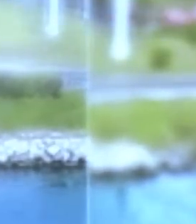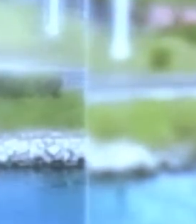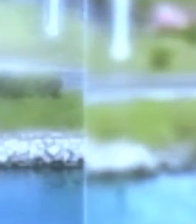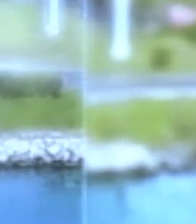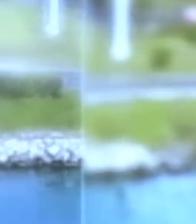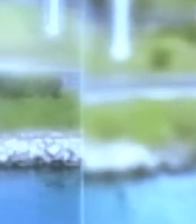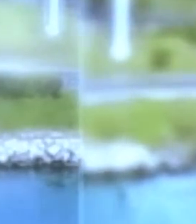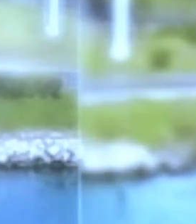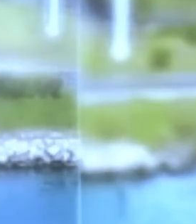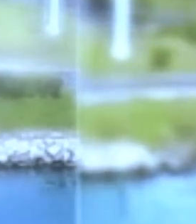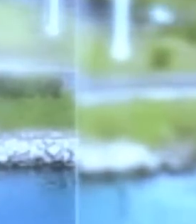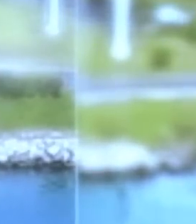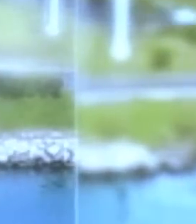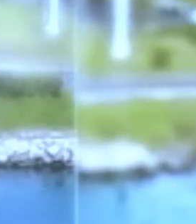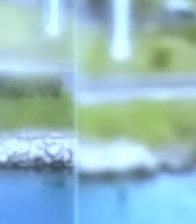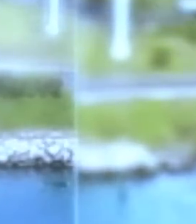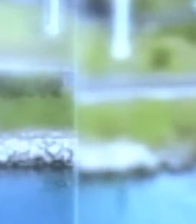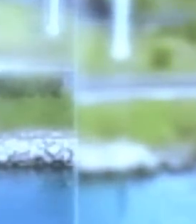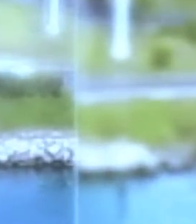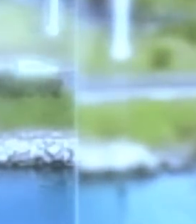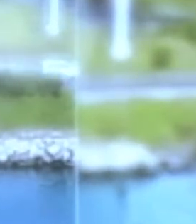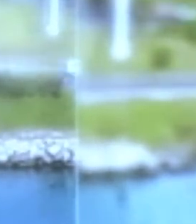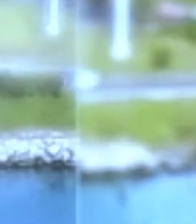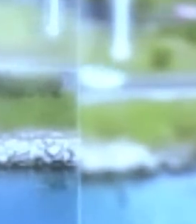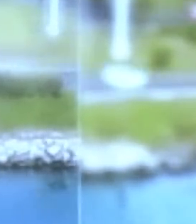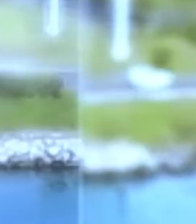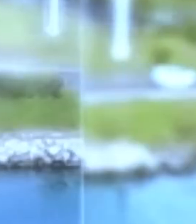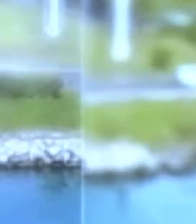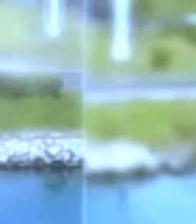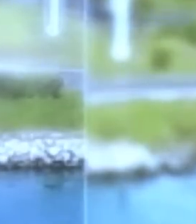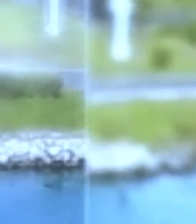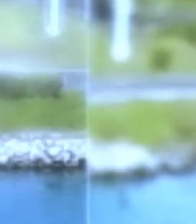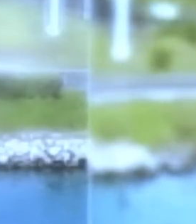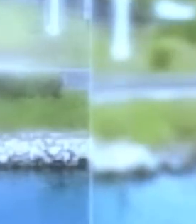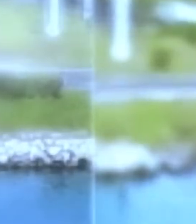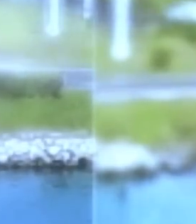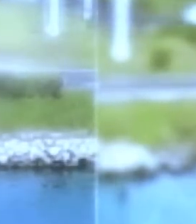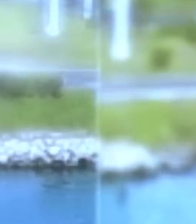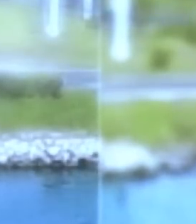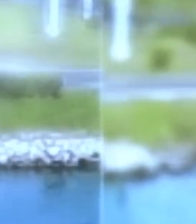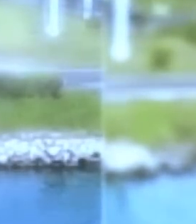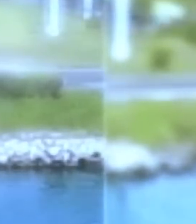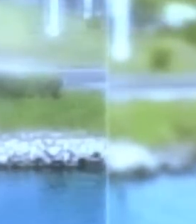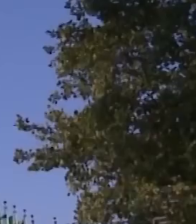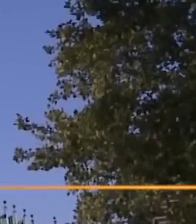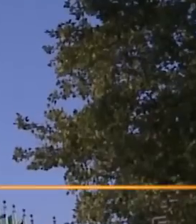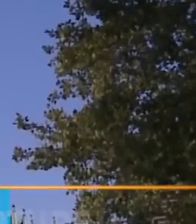13h, nouveau journal sur RTI1. Madame, Monsieur, bonjour. Voici pour commencer les titres retenus.